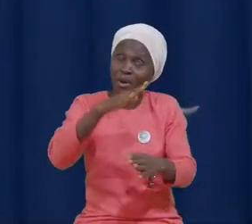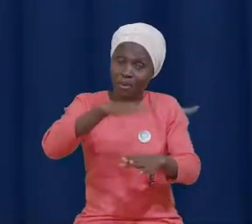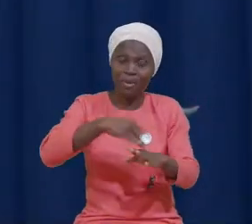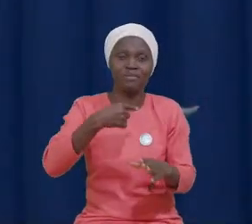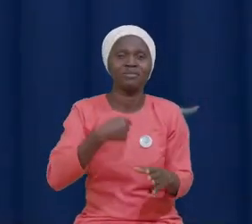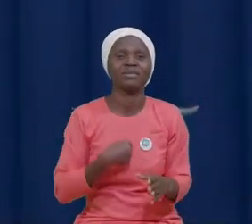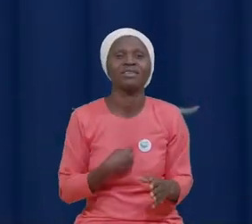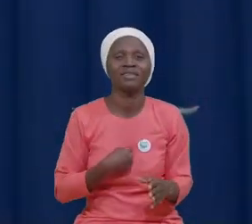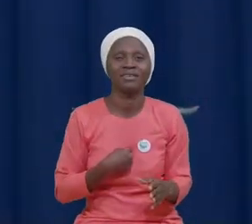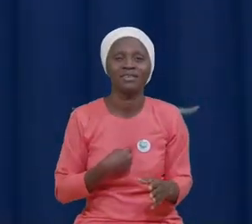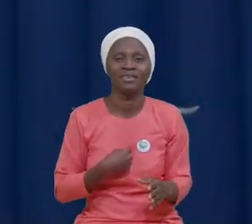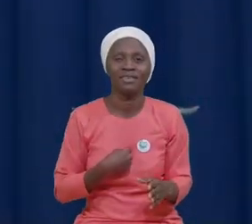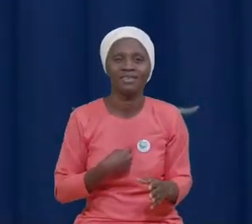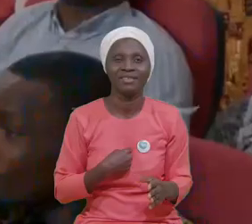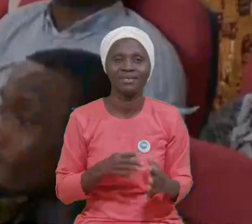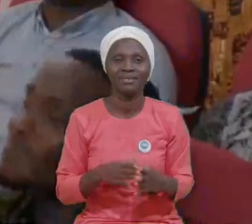sur moi.